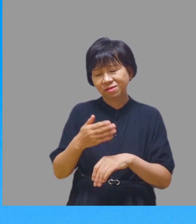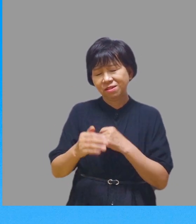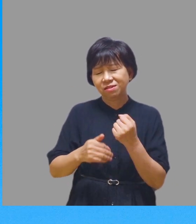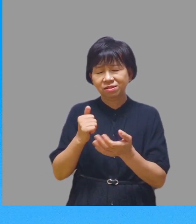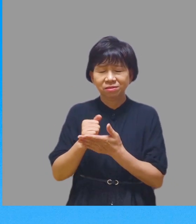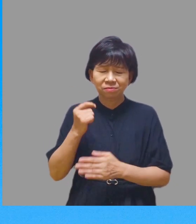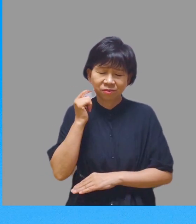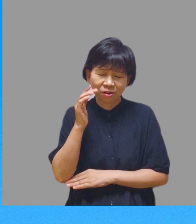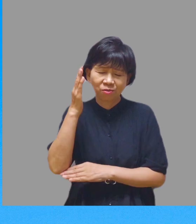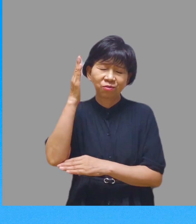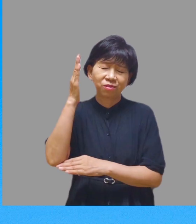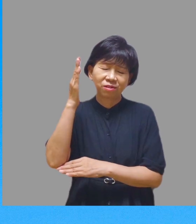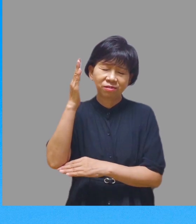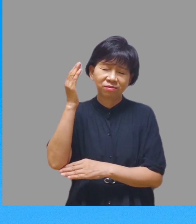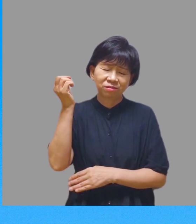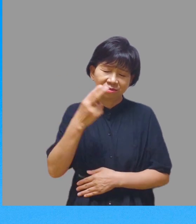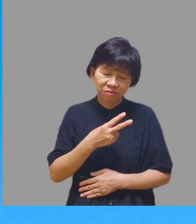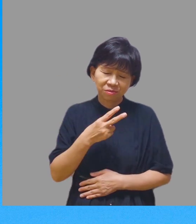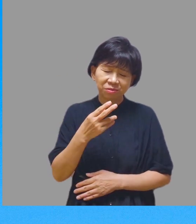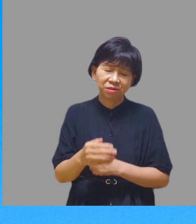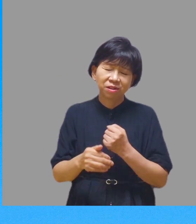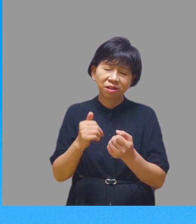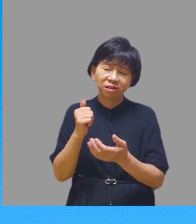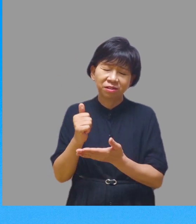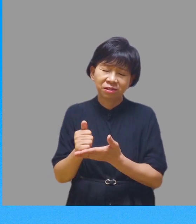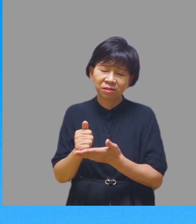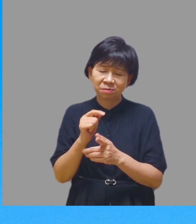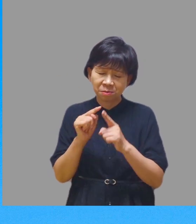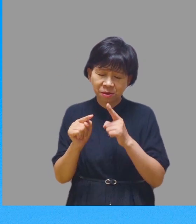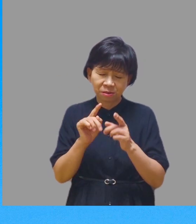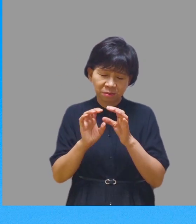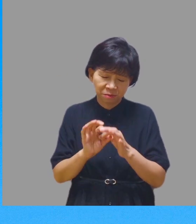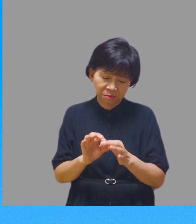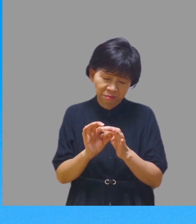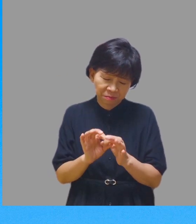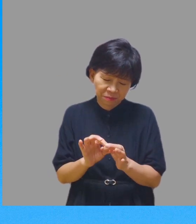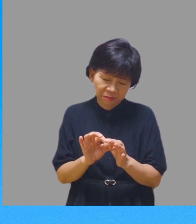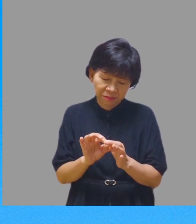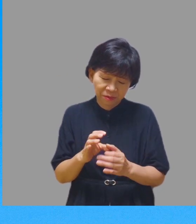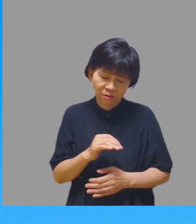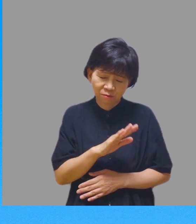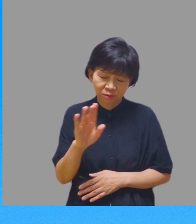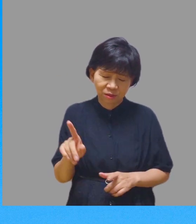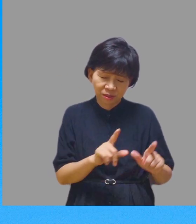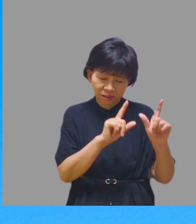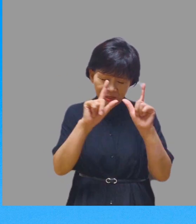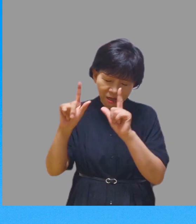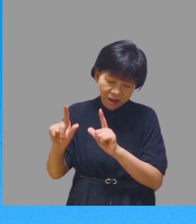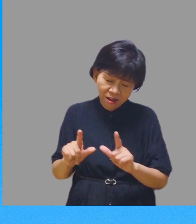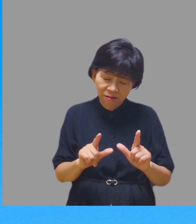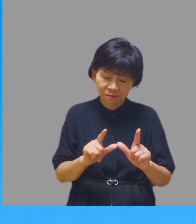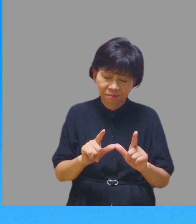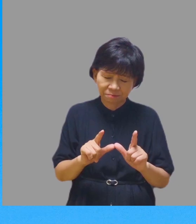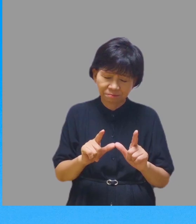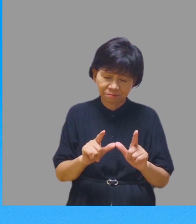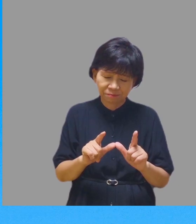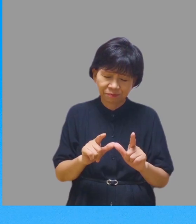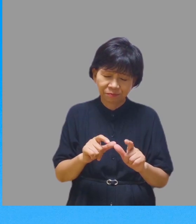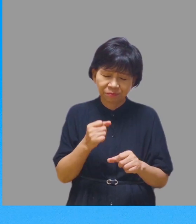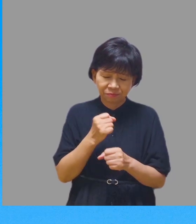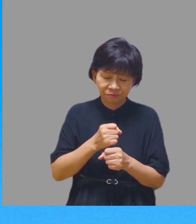하나님께 영광이고 또 하나님께 주시는 그 말씀을 통해서 우리의 삶을 빚어가심을